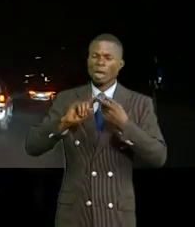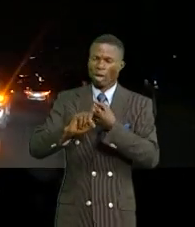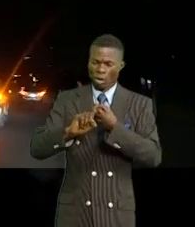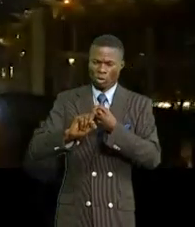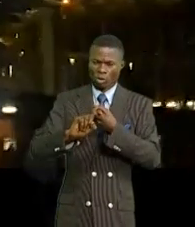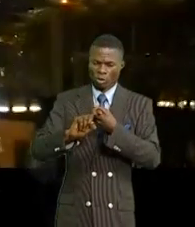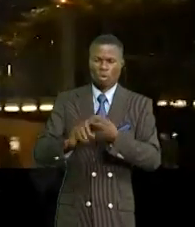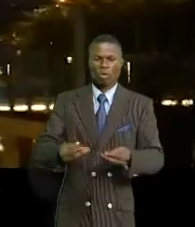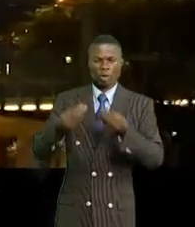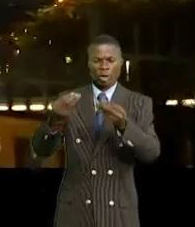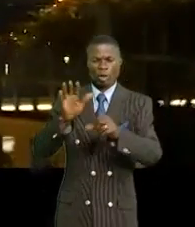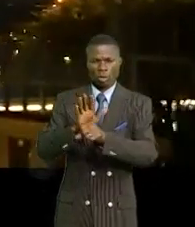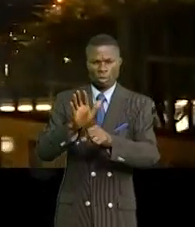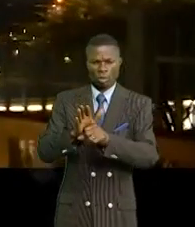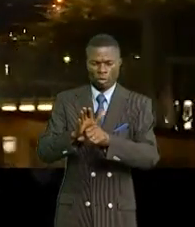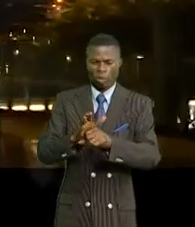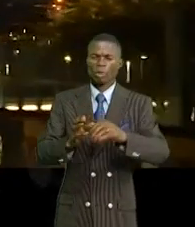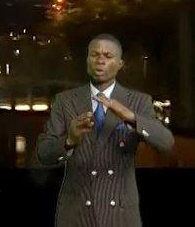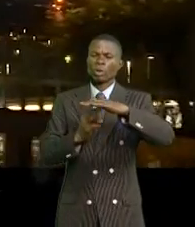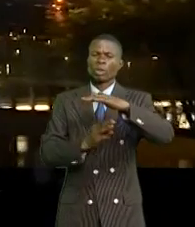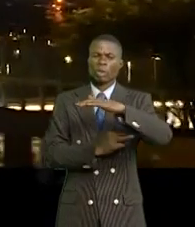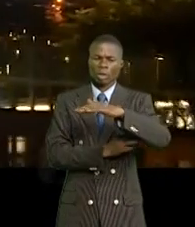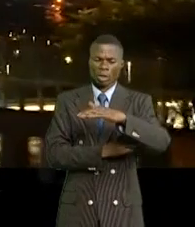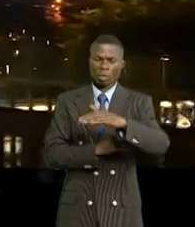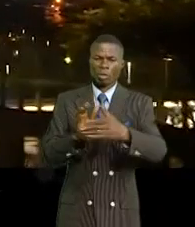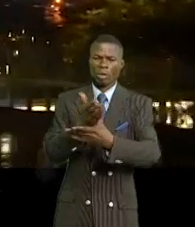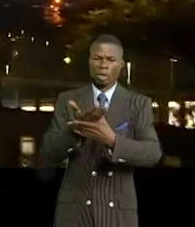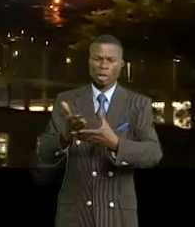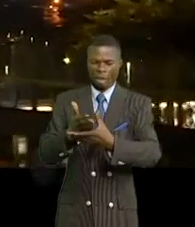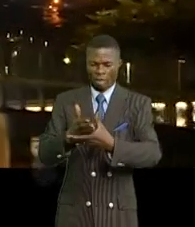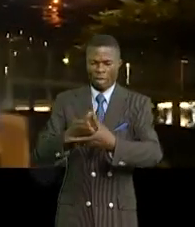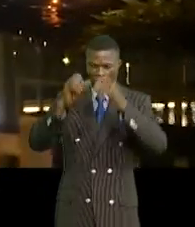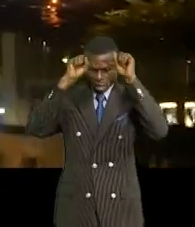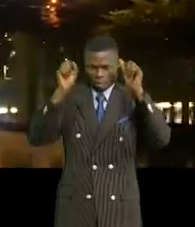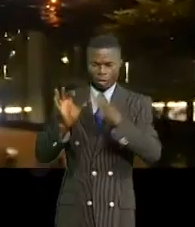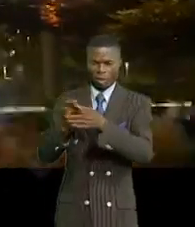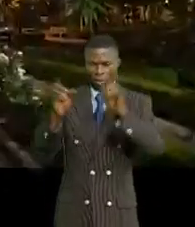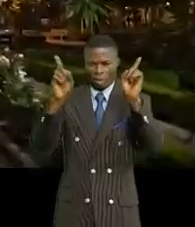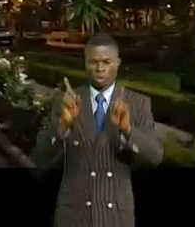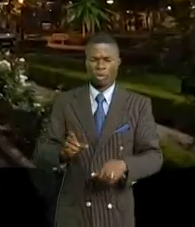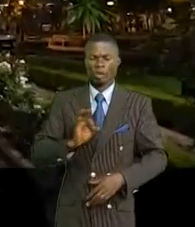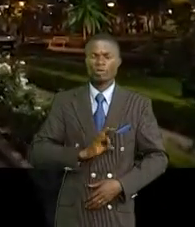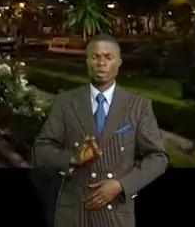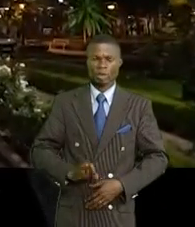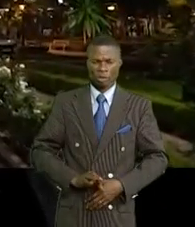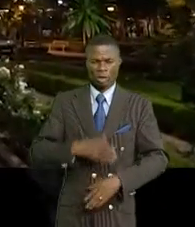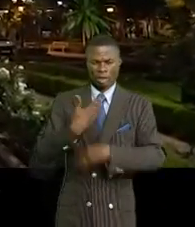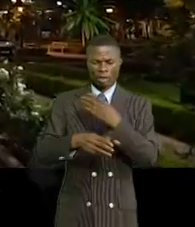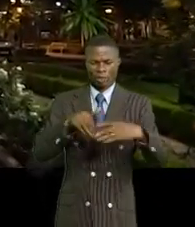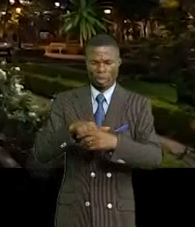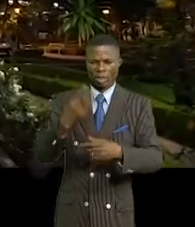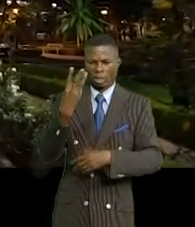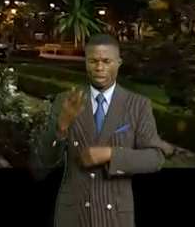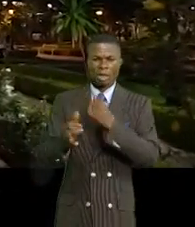qu'il place dans la médiation impartiale du président de l'Union africaine, Félix-Antoine Tshisekedi Tshilombo,